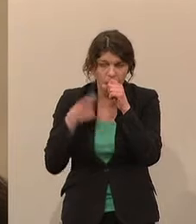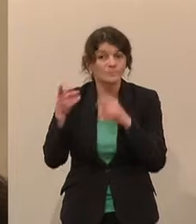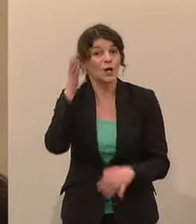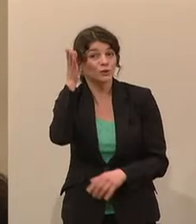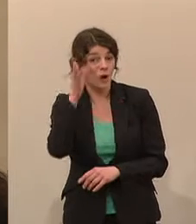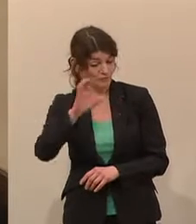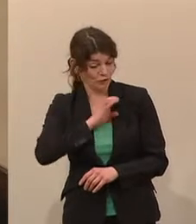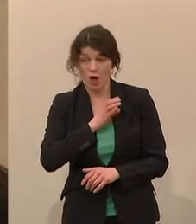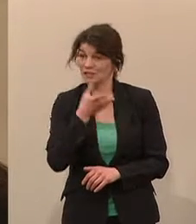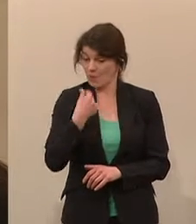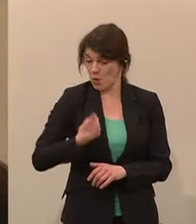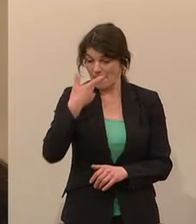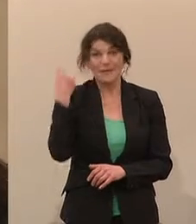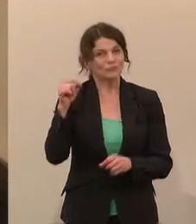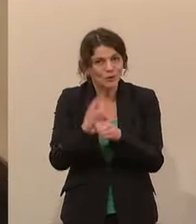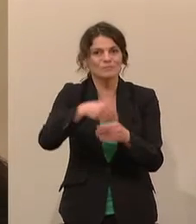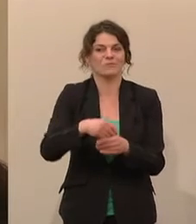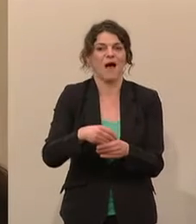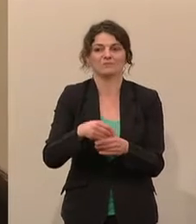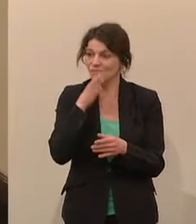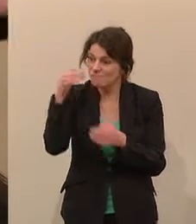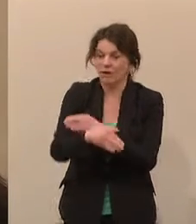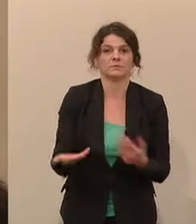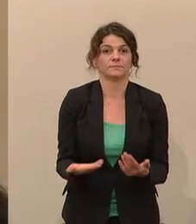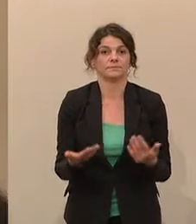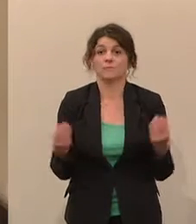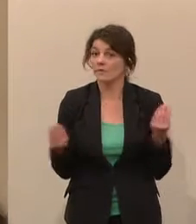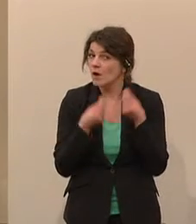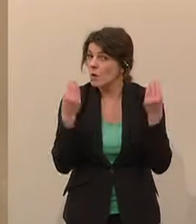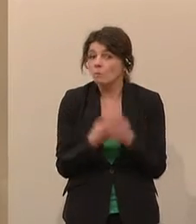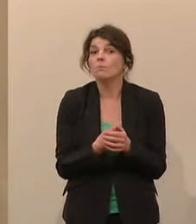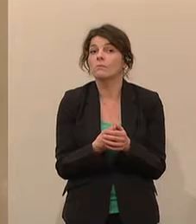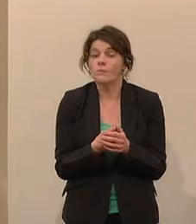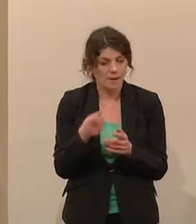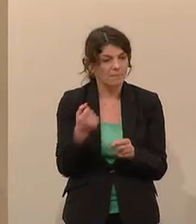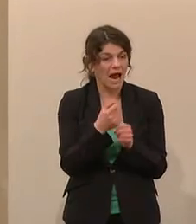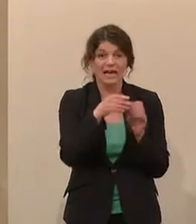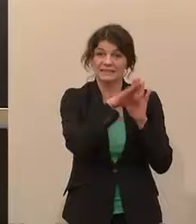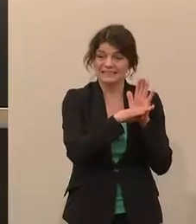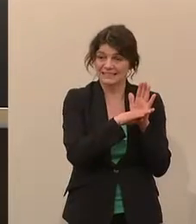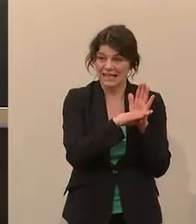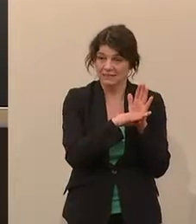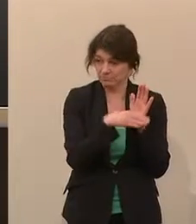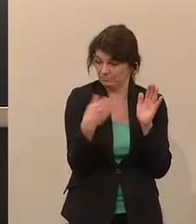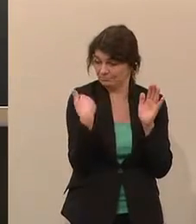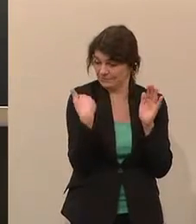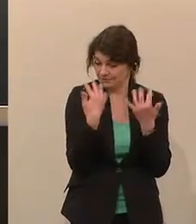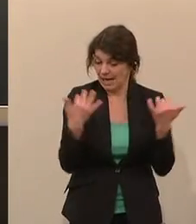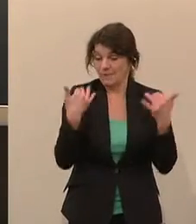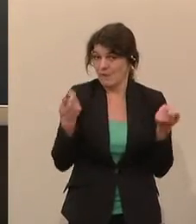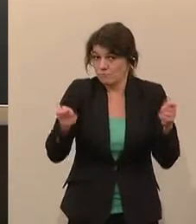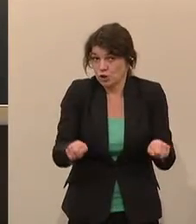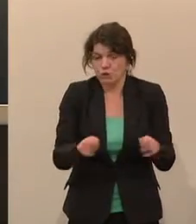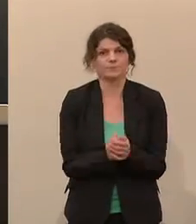Zukunftschancen der jungen Menschen sparen, nämlich durch das Gesetz, das Sie im letzten Plenum beschlossen